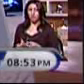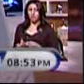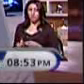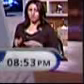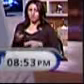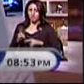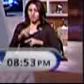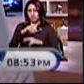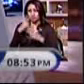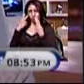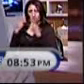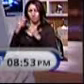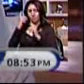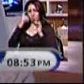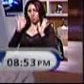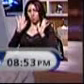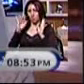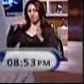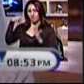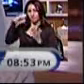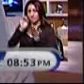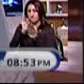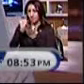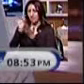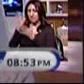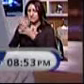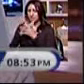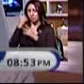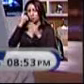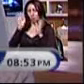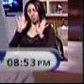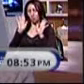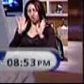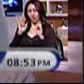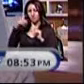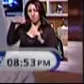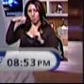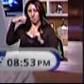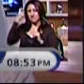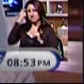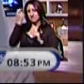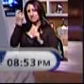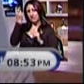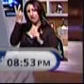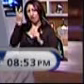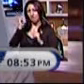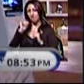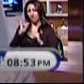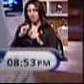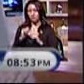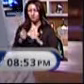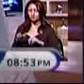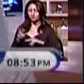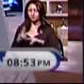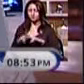ما اعرفش يعني، اتساءل هل الشروط دي متوفره في السيد علاء ولا لا. ثالثا